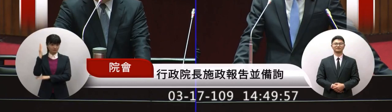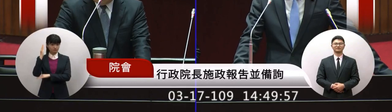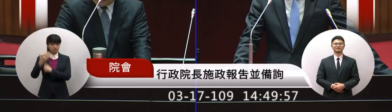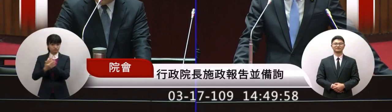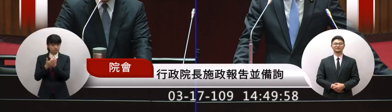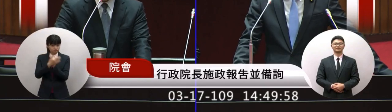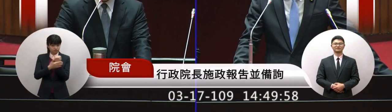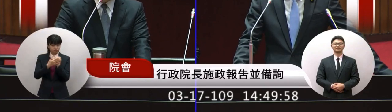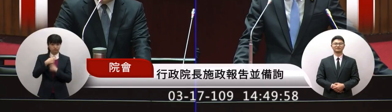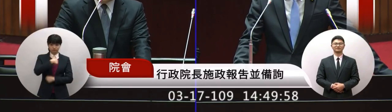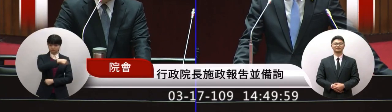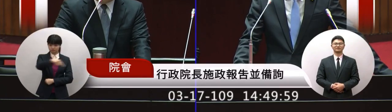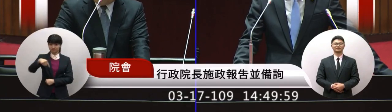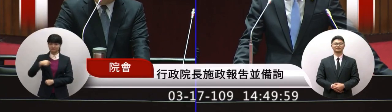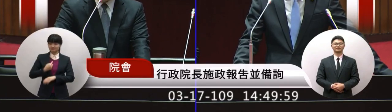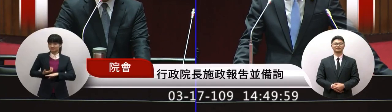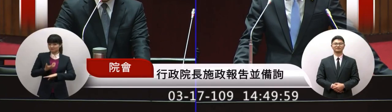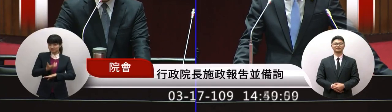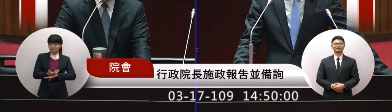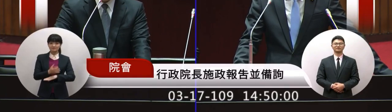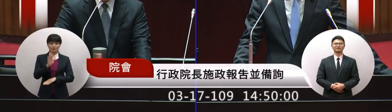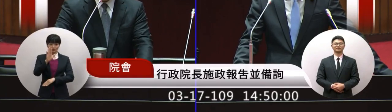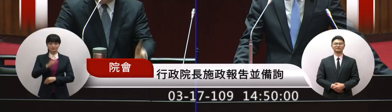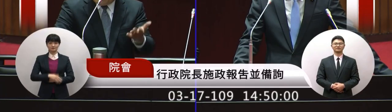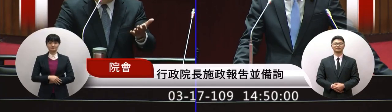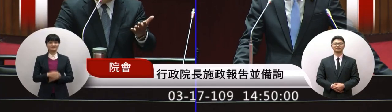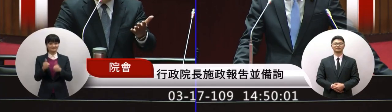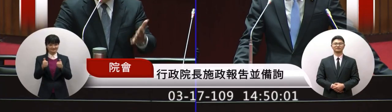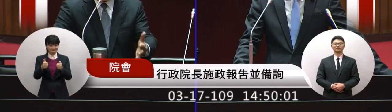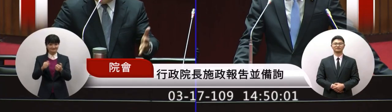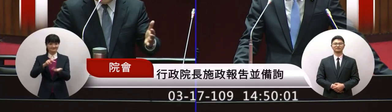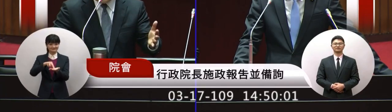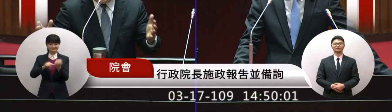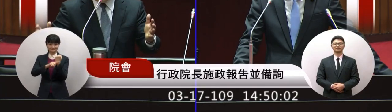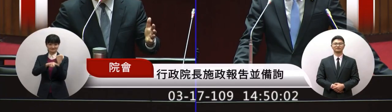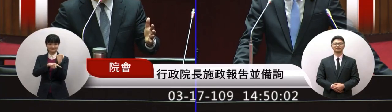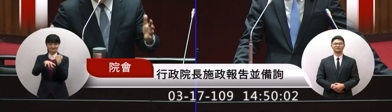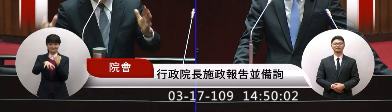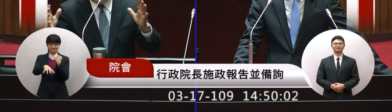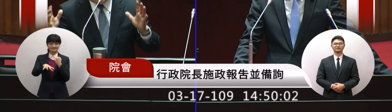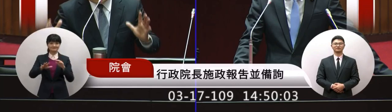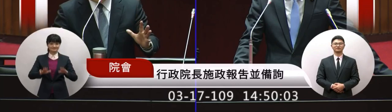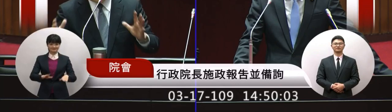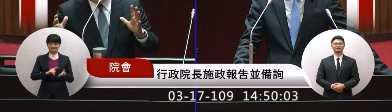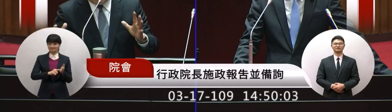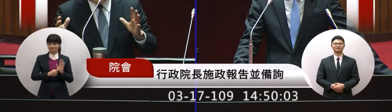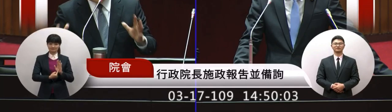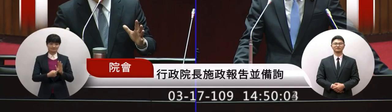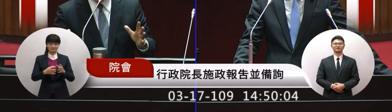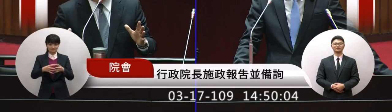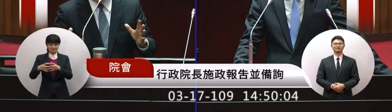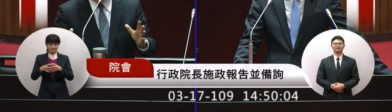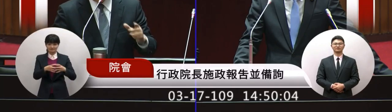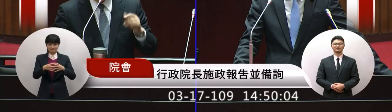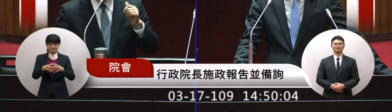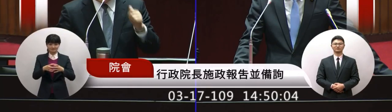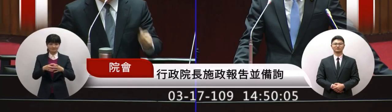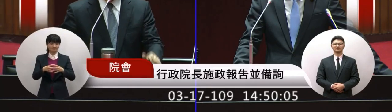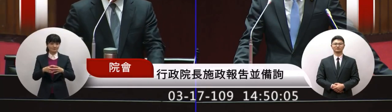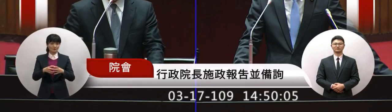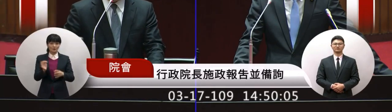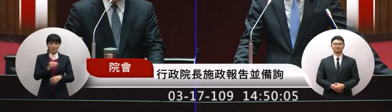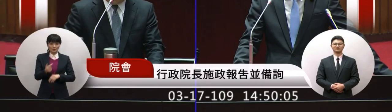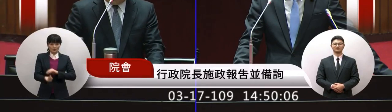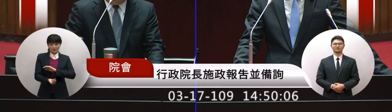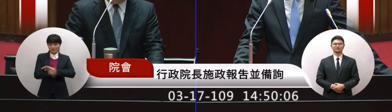民尽心尽力。我也非常谢谢贵院这一次展现非常大的团结跟效力，最